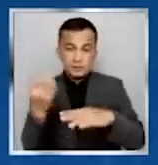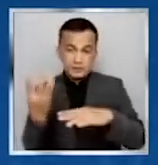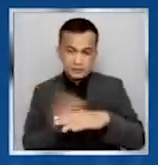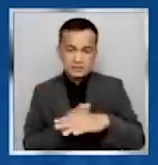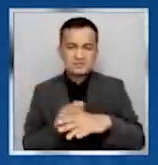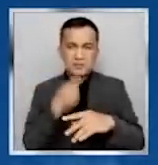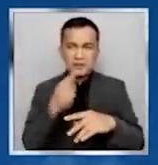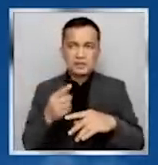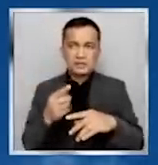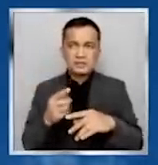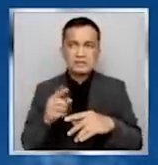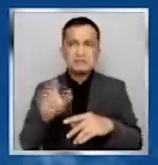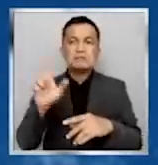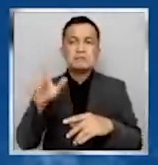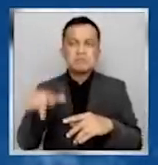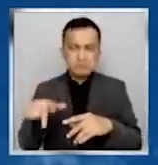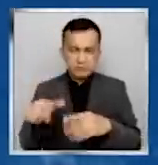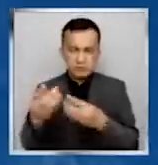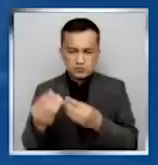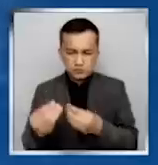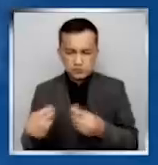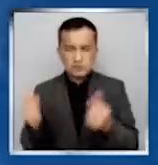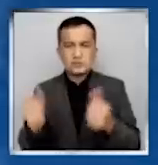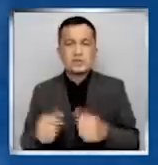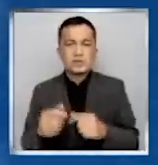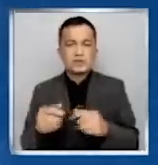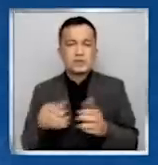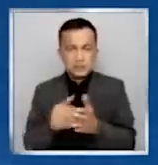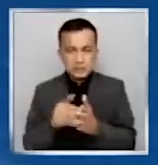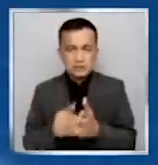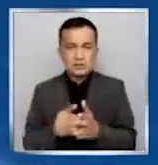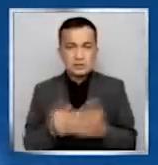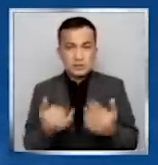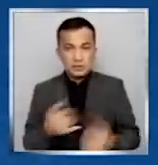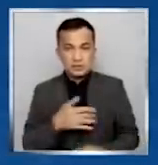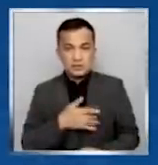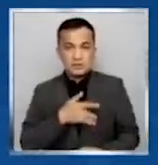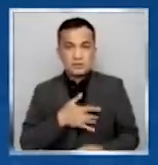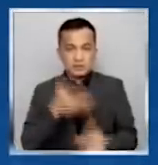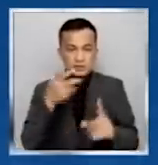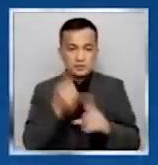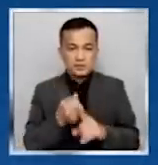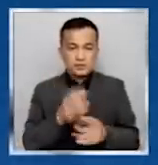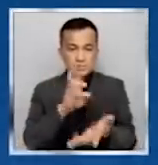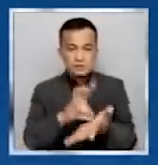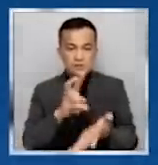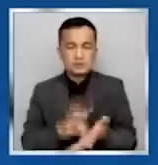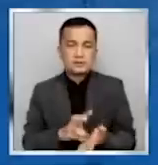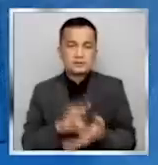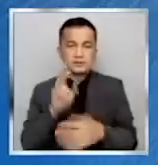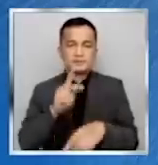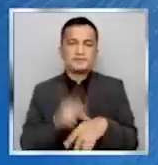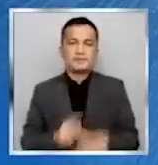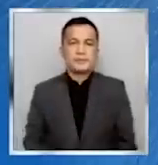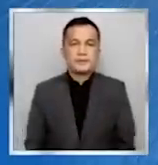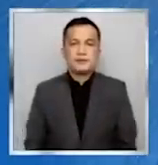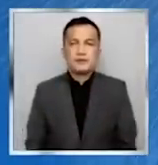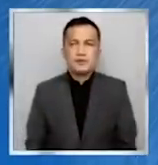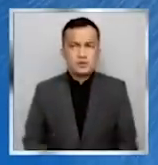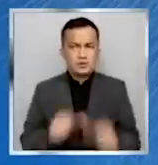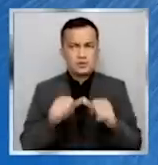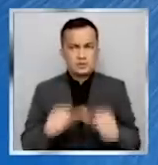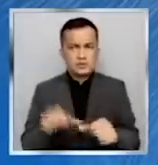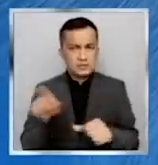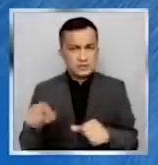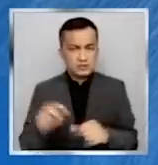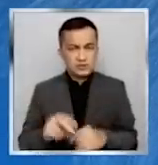mga susunod na araw. Pero sa ngayon, ramdam pa rin ang epekto nito sa ilang bahagi ng bansa. Patuloy rin ang pag-iral ng